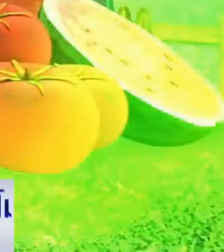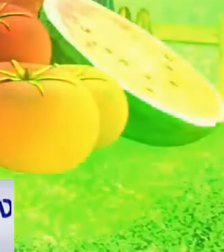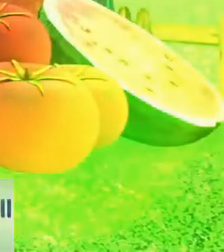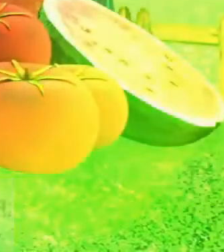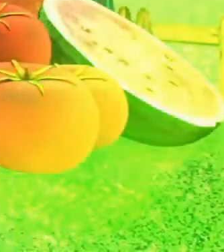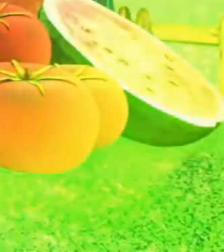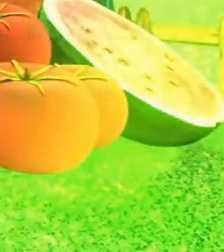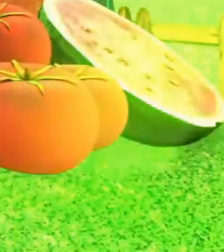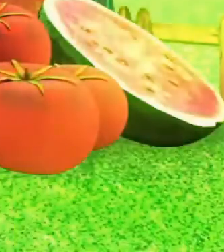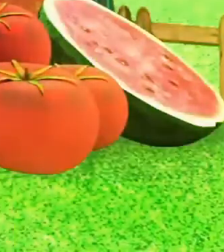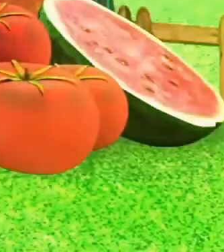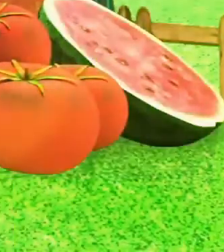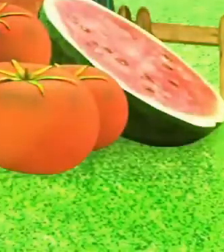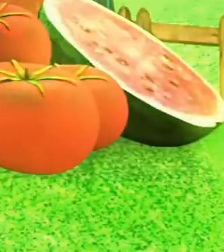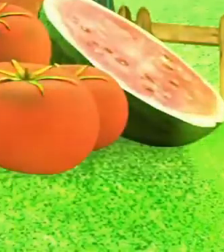หัวใจ